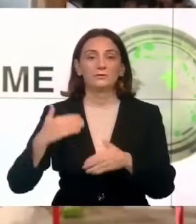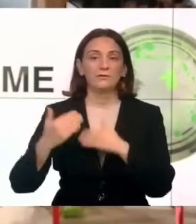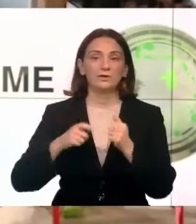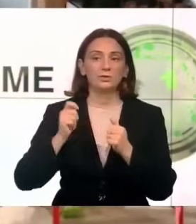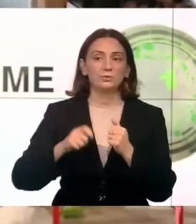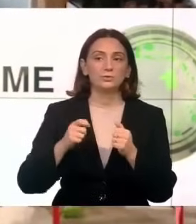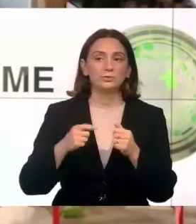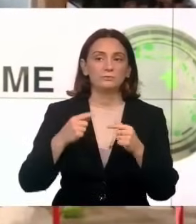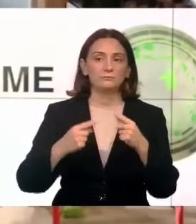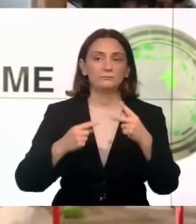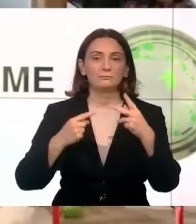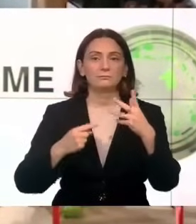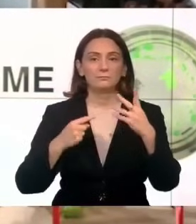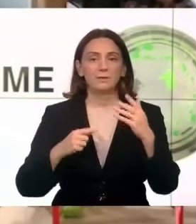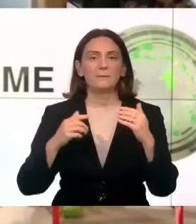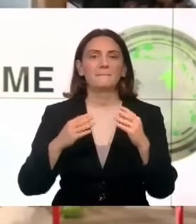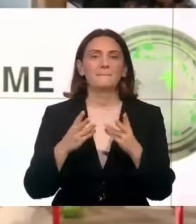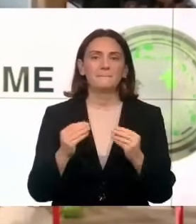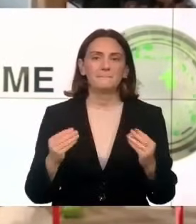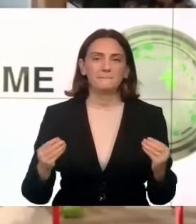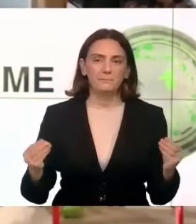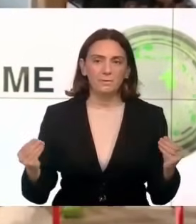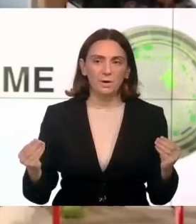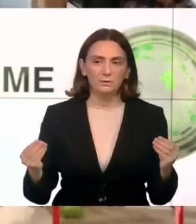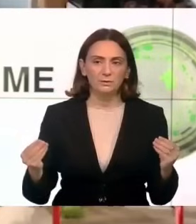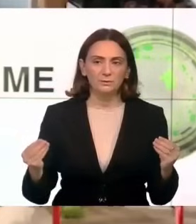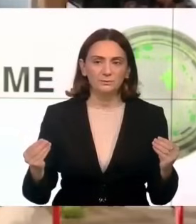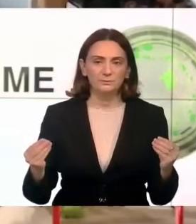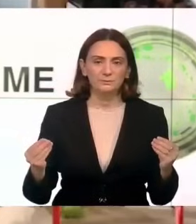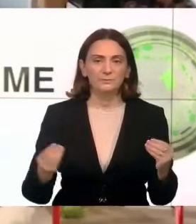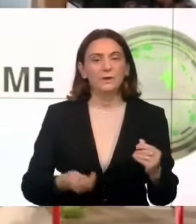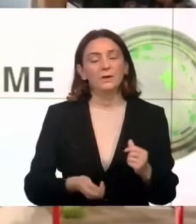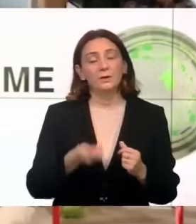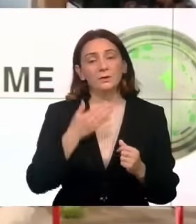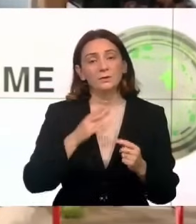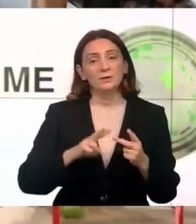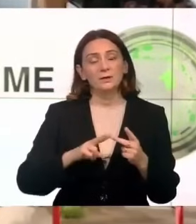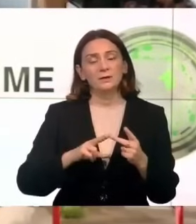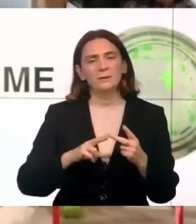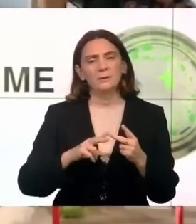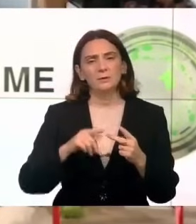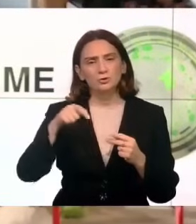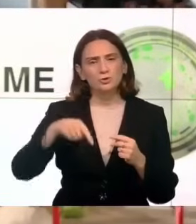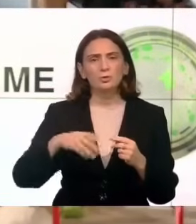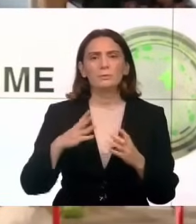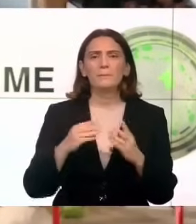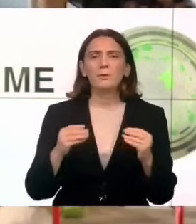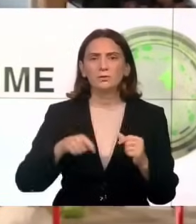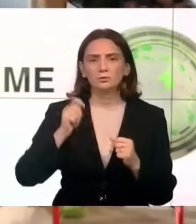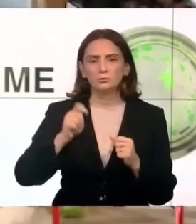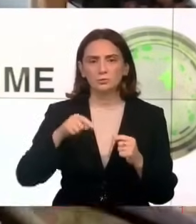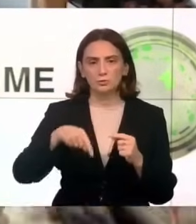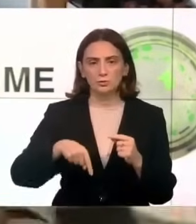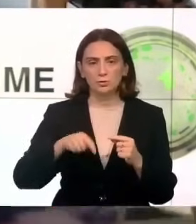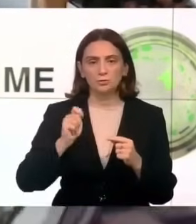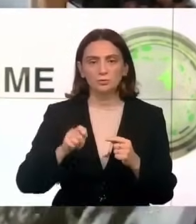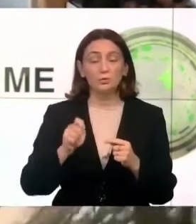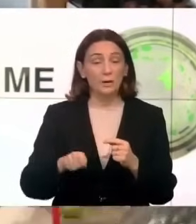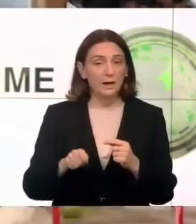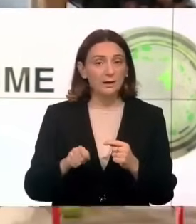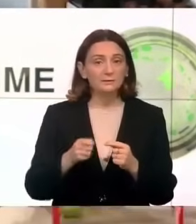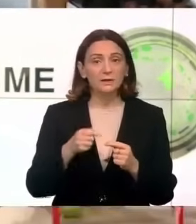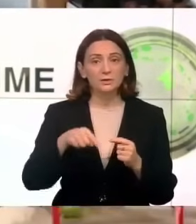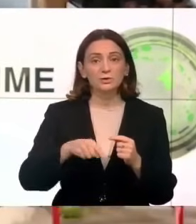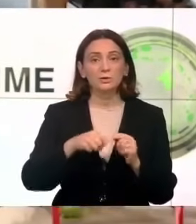ndërsa 10 është veçuar mbasi ka kërkuar gjykim të zakonshëm. Gjatë ditës sotme ishte parashikuar që këtu në gjykatën e apelit të